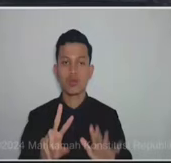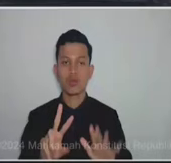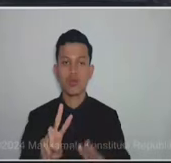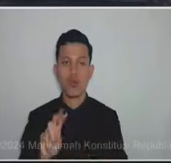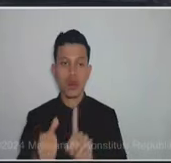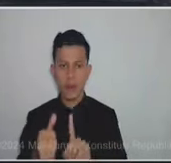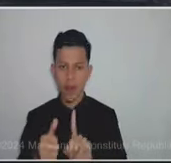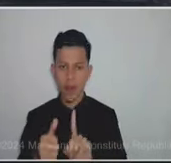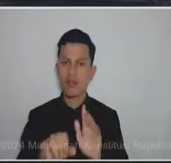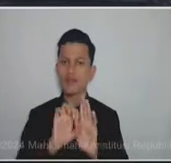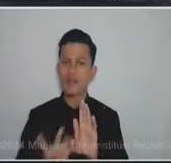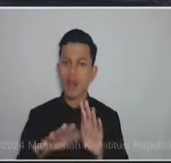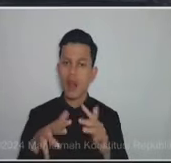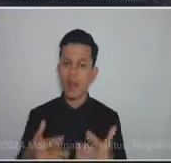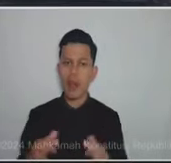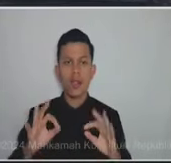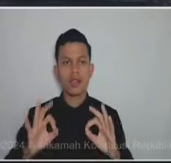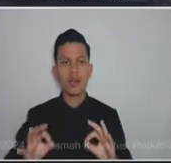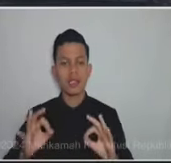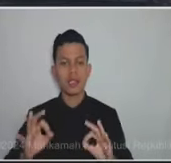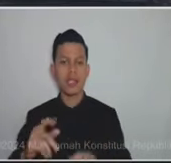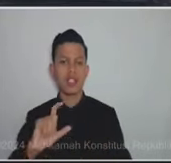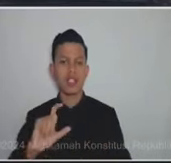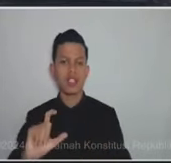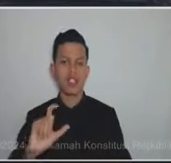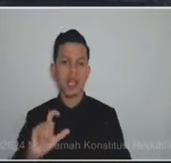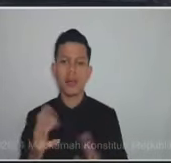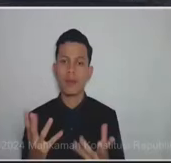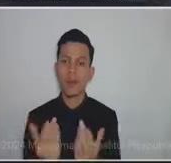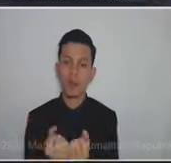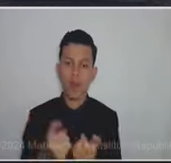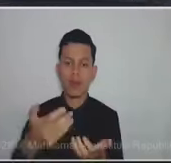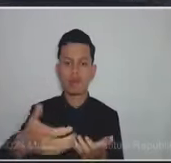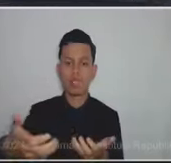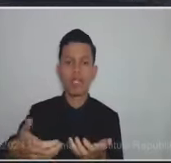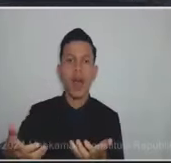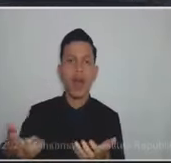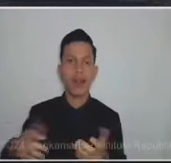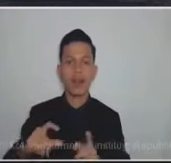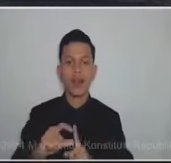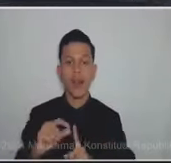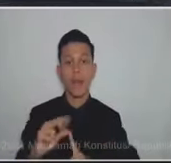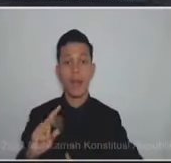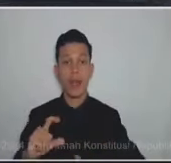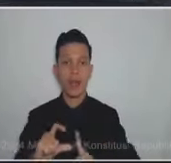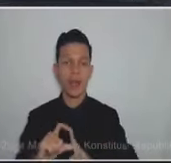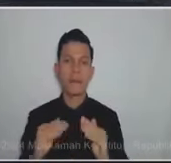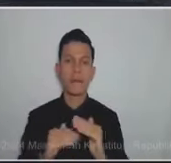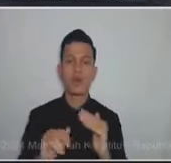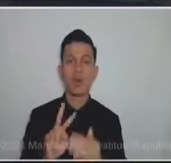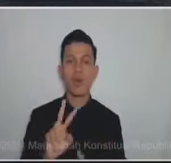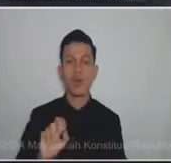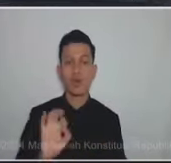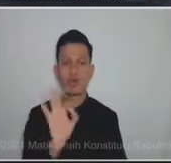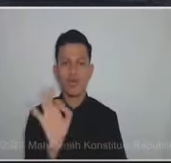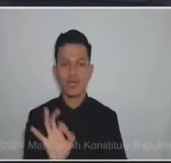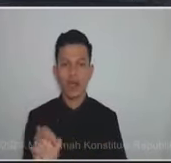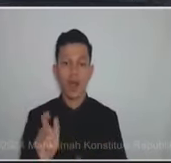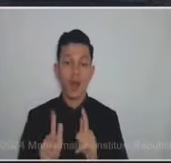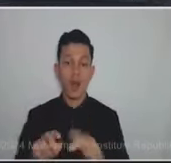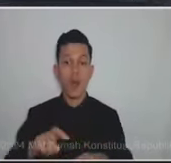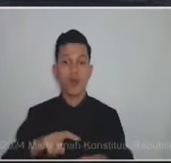terkait dengan cara penghitungan pecahan persentase dari jumlah kursi DPRD paling sedikit 20%. Apabila ternyata hasil bagi jumlah kursi DPRD